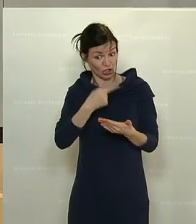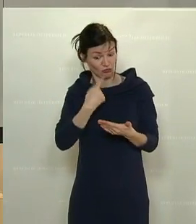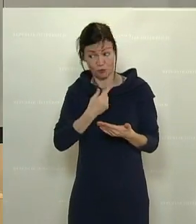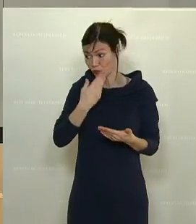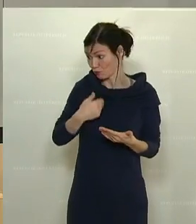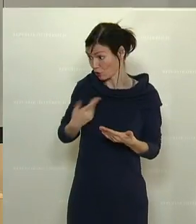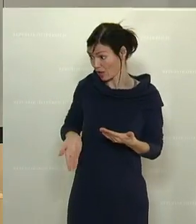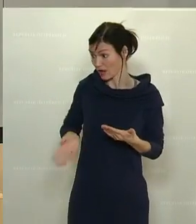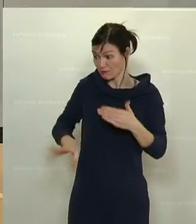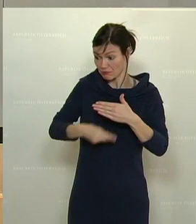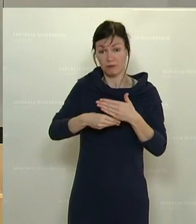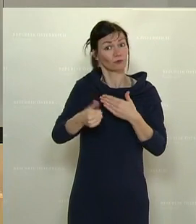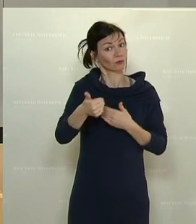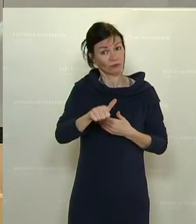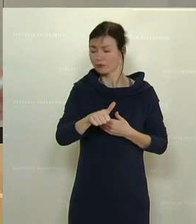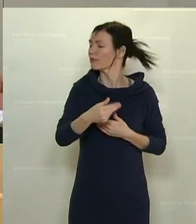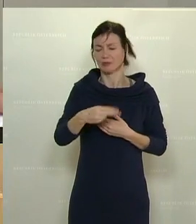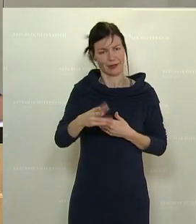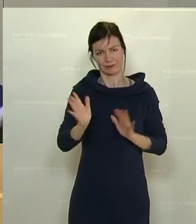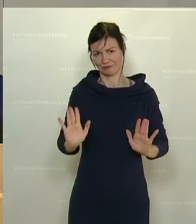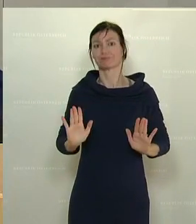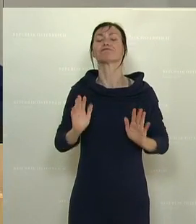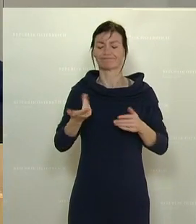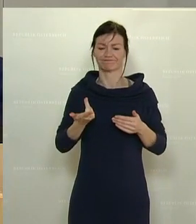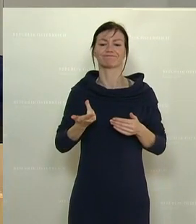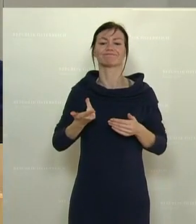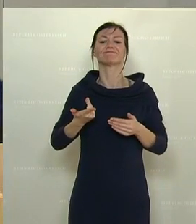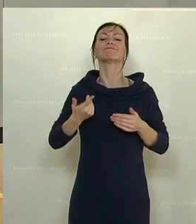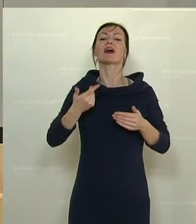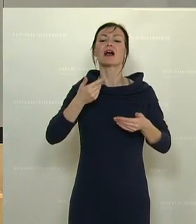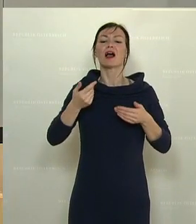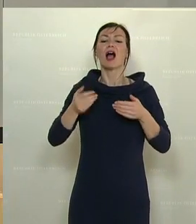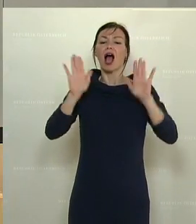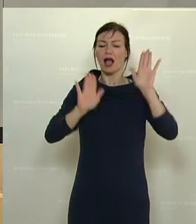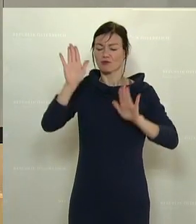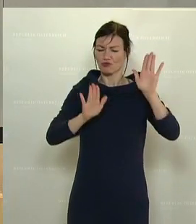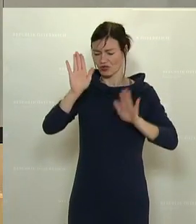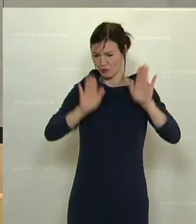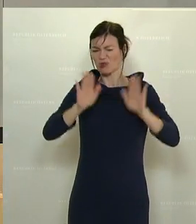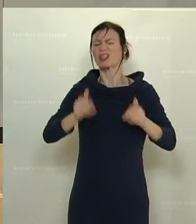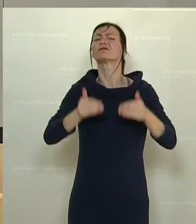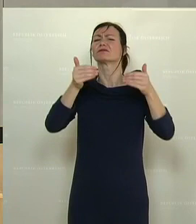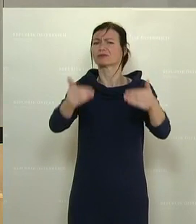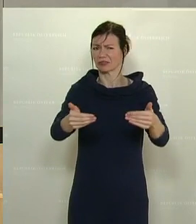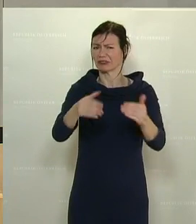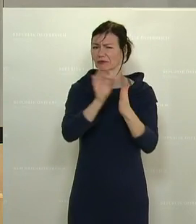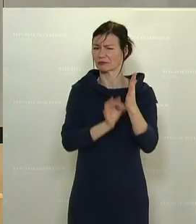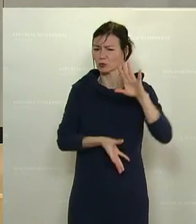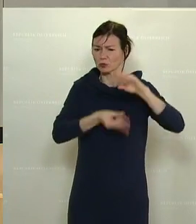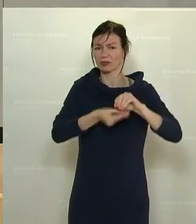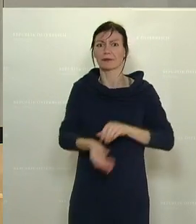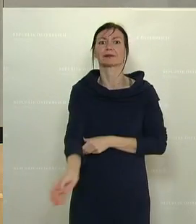der Fall. Wie vereinbart, darf ich die Abstimmung an den Schluss der Verhandlungen über die Vorlagen der Volksanwaltschaft legen. Wir kommen zum 10.